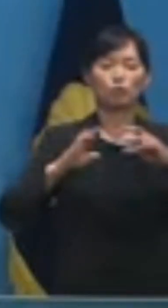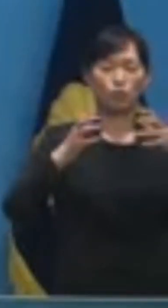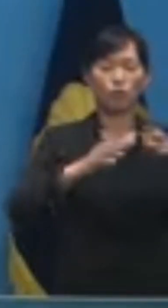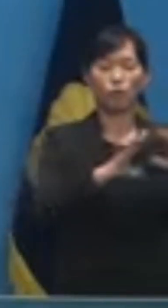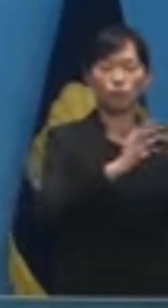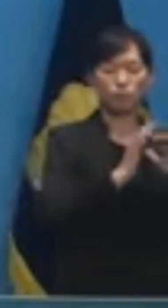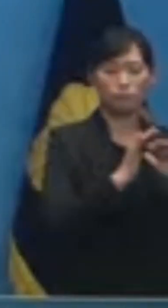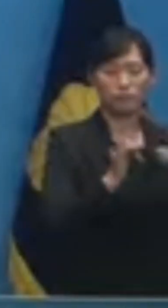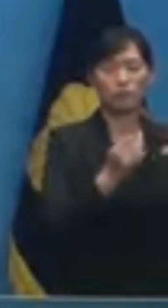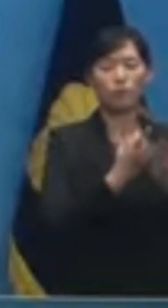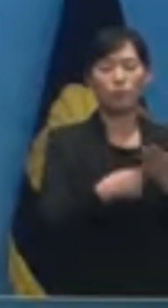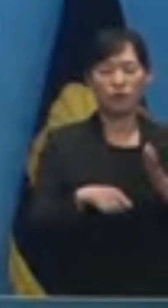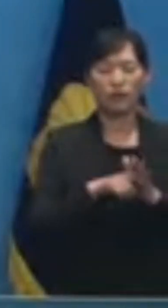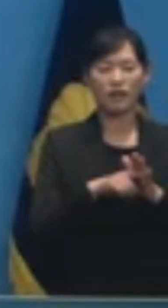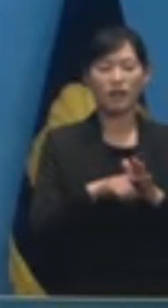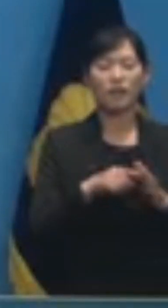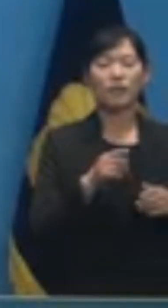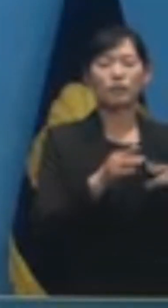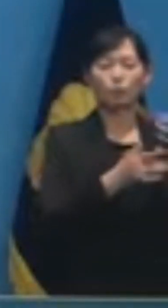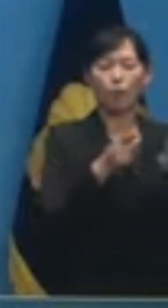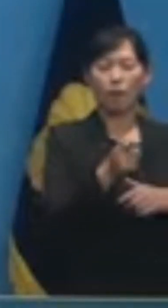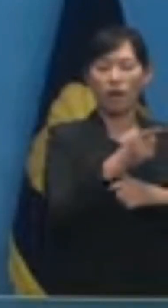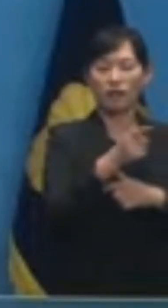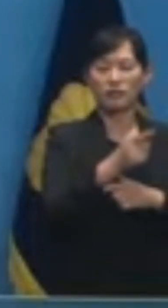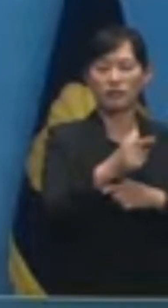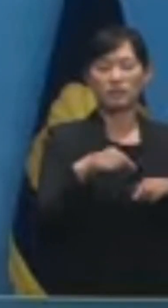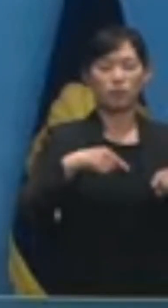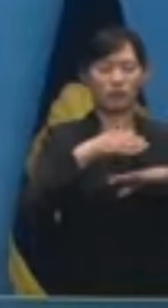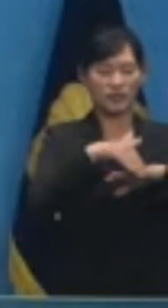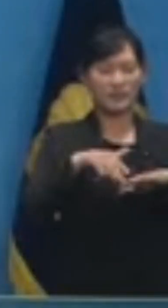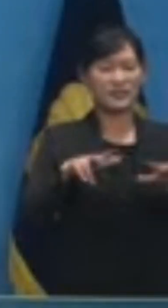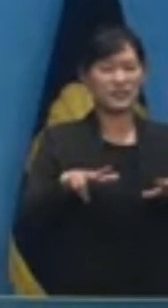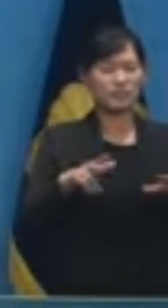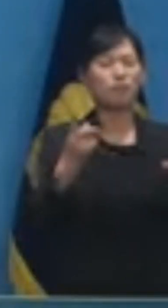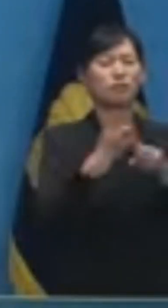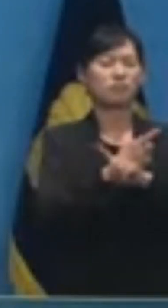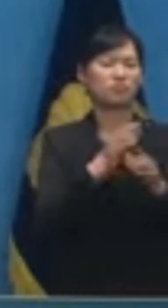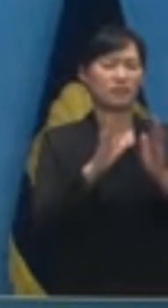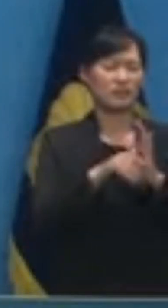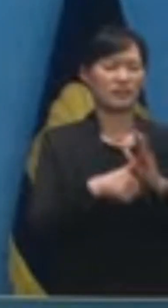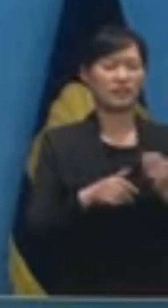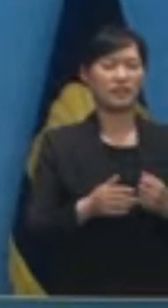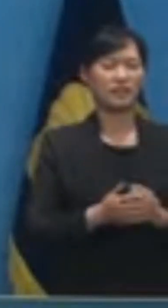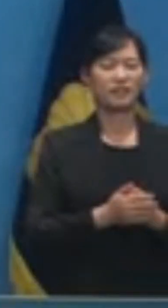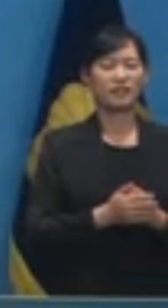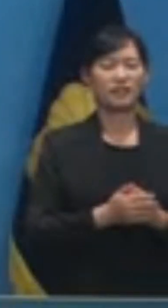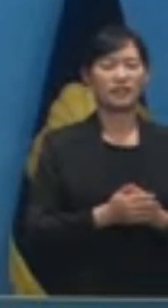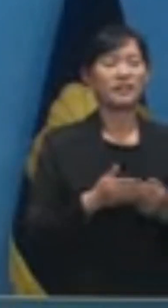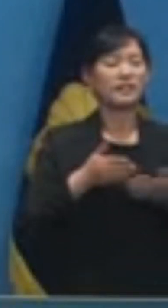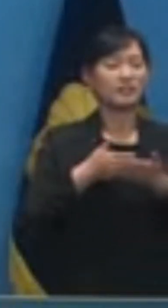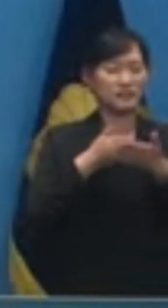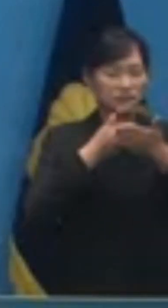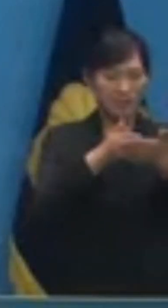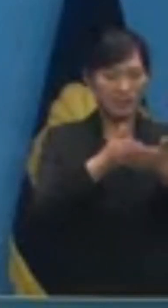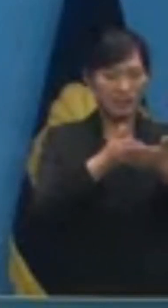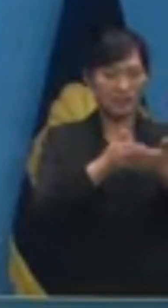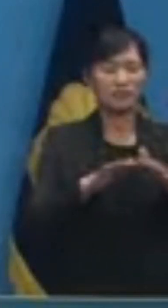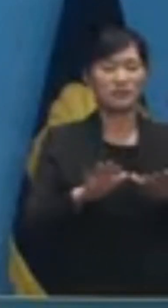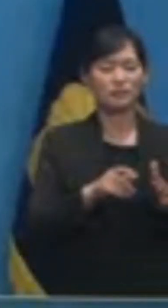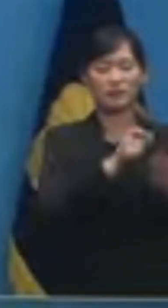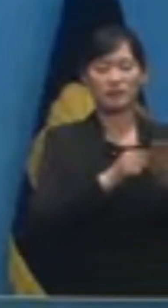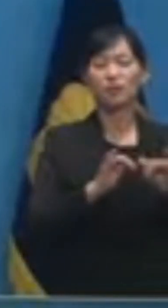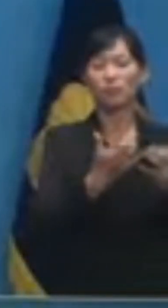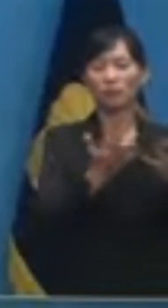국가와 국민을 위한 소방정책, 지금 바꿀 때다. 국민안전 확보를 위한 소방정책 제안 기자회견을 시작하도록